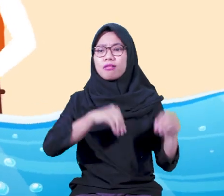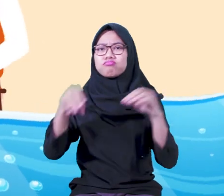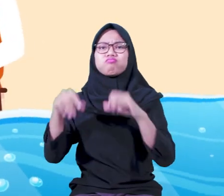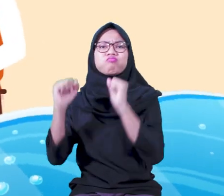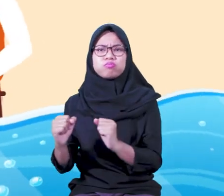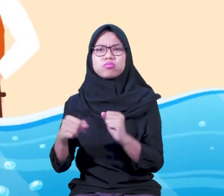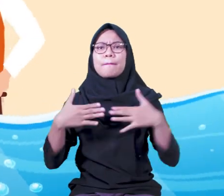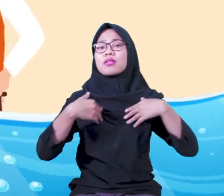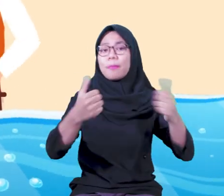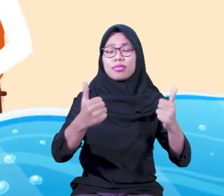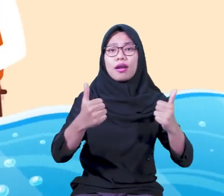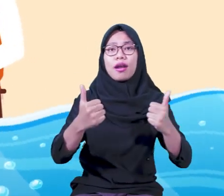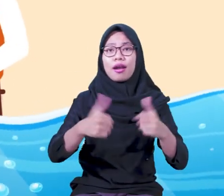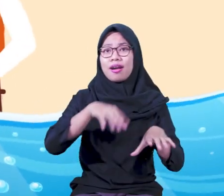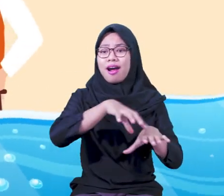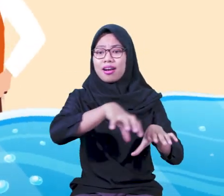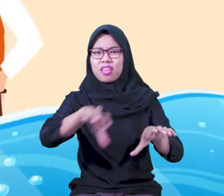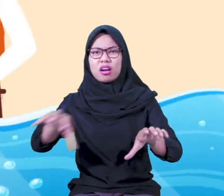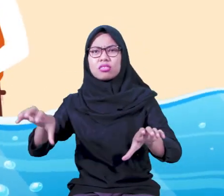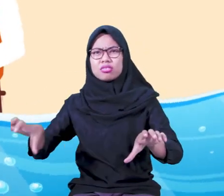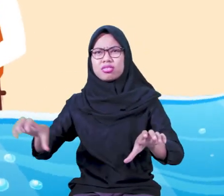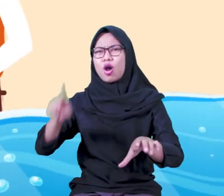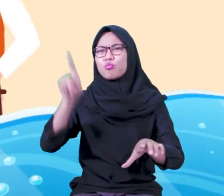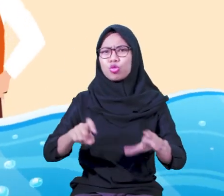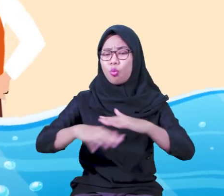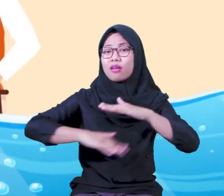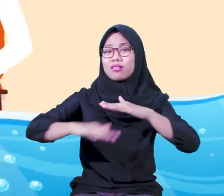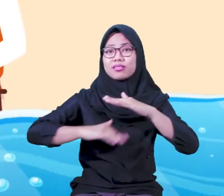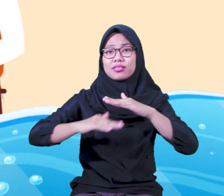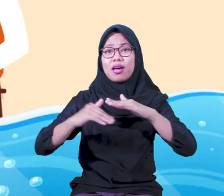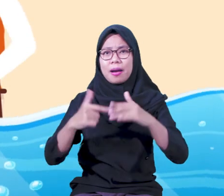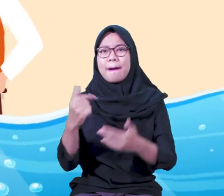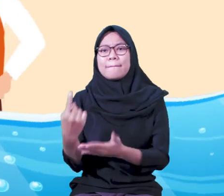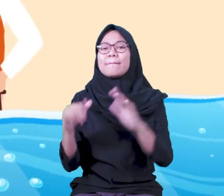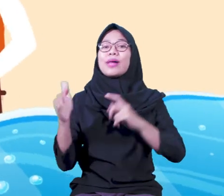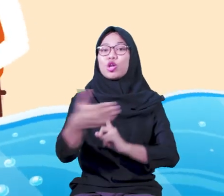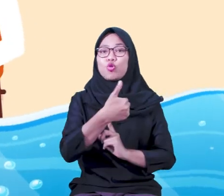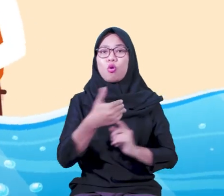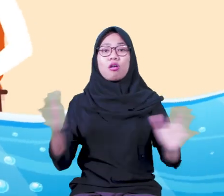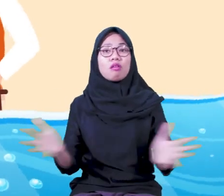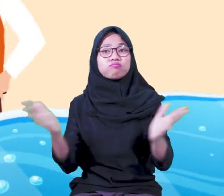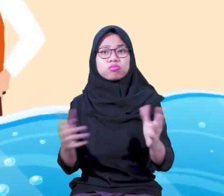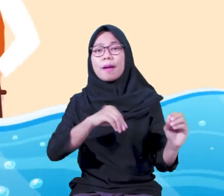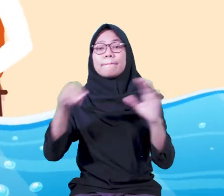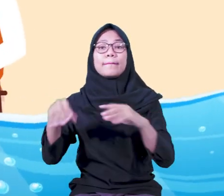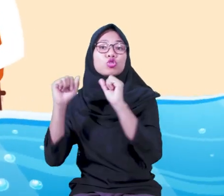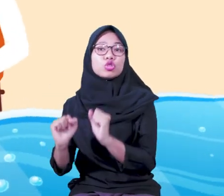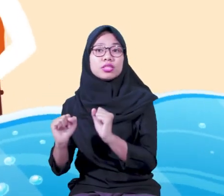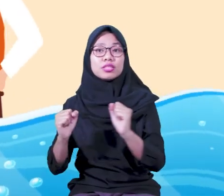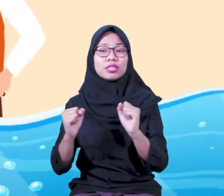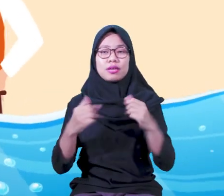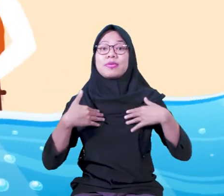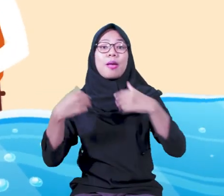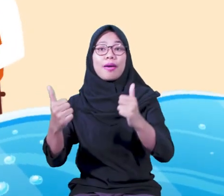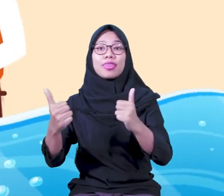digunakan dalam penyelamatan dan evakuasi korban harta benda pemenuhan kebutuhan dasar perlindungan pengurusan